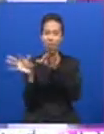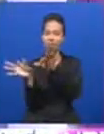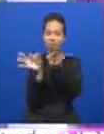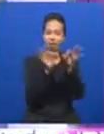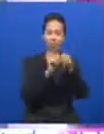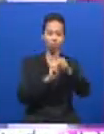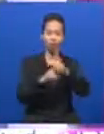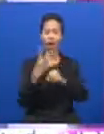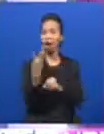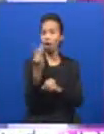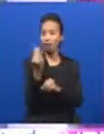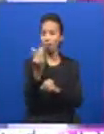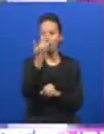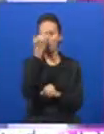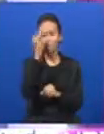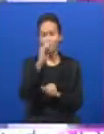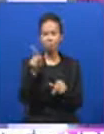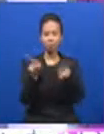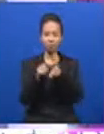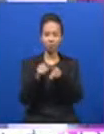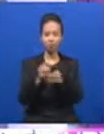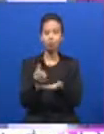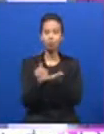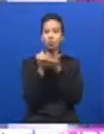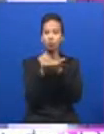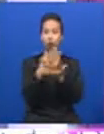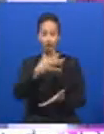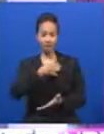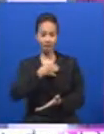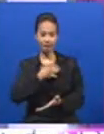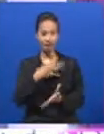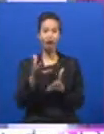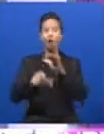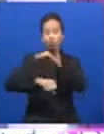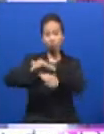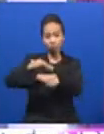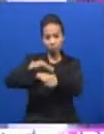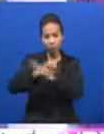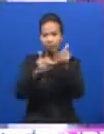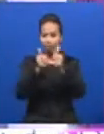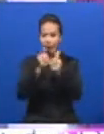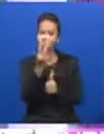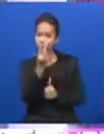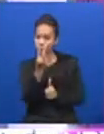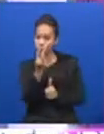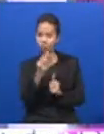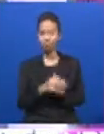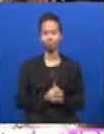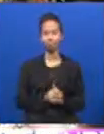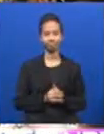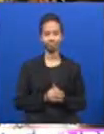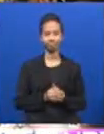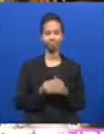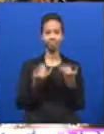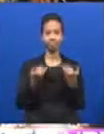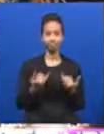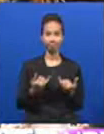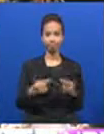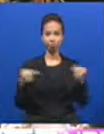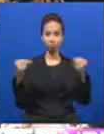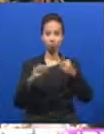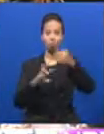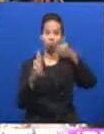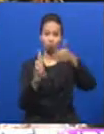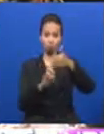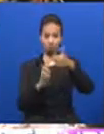คะเพื่อให้คนไทยนั้นร่วมส่งใจเชียร์นักฟุตบอลทีมชาติไทยที่จะลงแข่งขันฟุตบอลซีเกมส์ในรอบแรกค่ะพลตรีสรรเสริญแก้วกำเนิดรอง